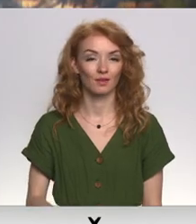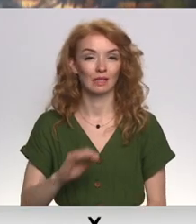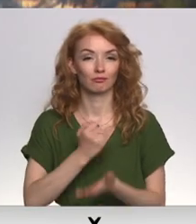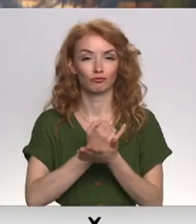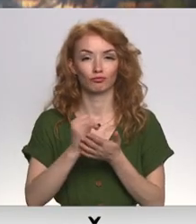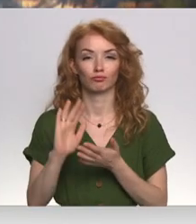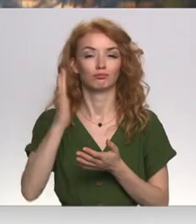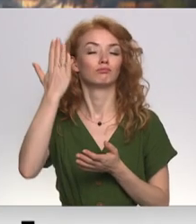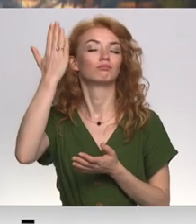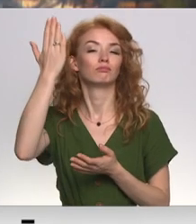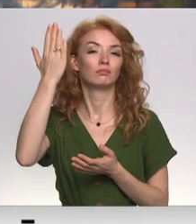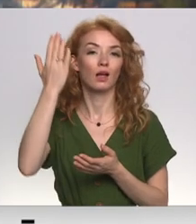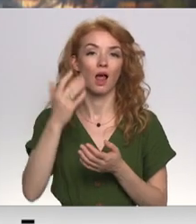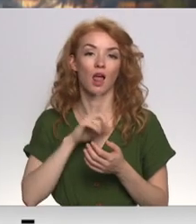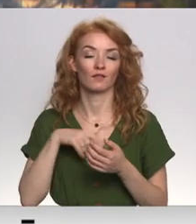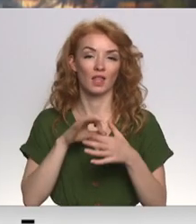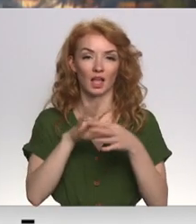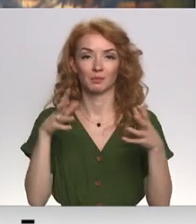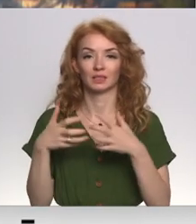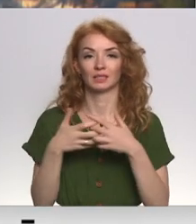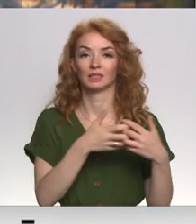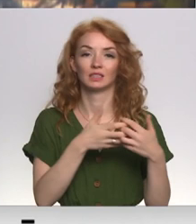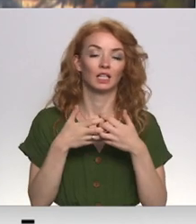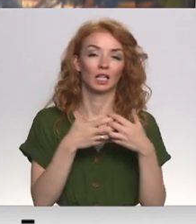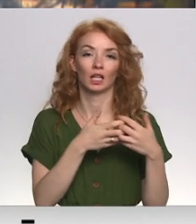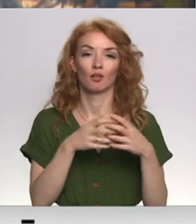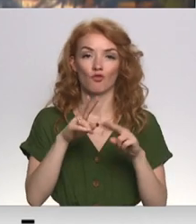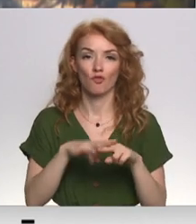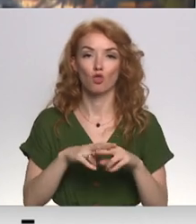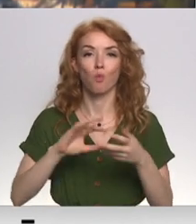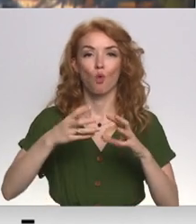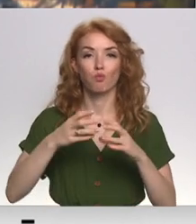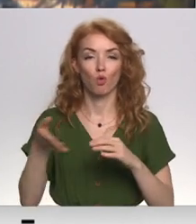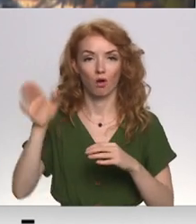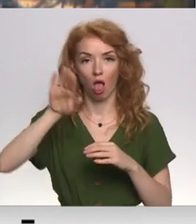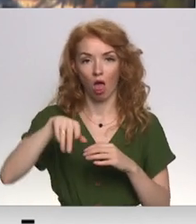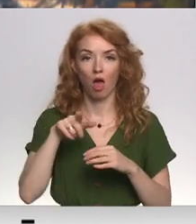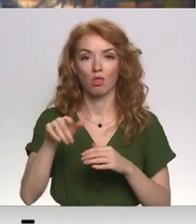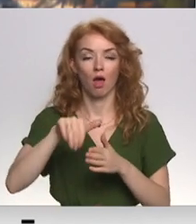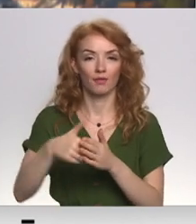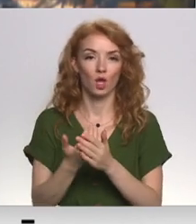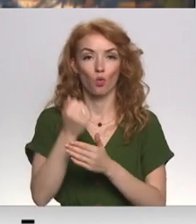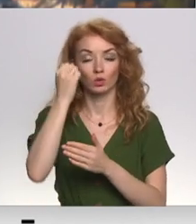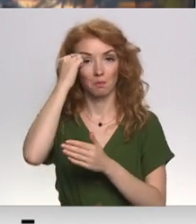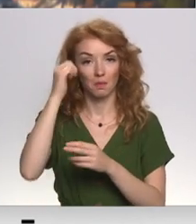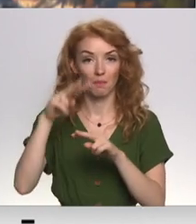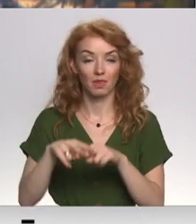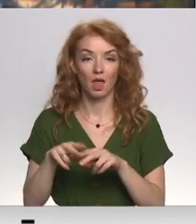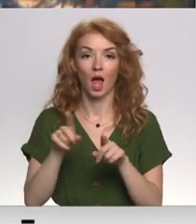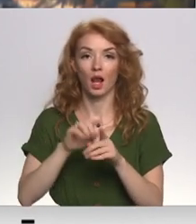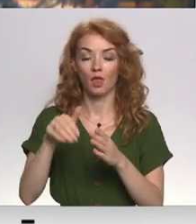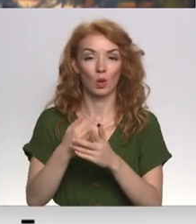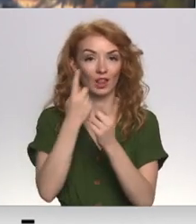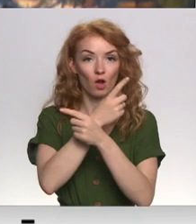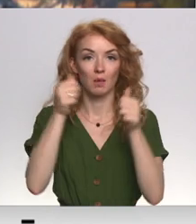Uzspodrināta Latvijas neatkarības cīņu piemiņas vieta Bumbu kalnā Rīgā. Restaurēts piemineklis un atjaunots informācijas stends,